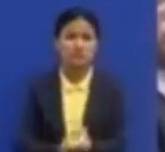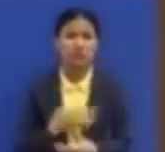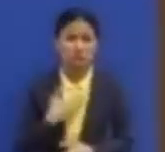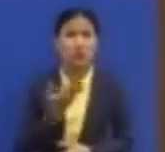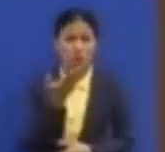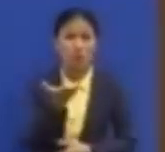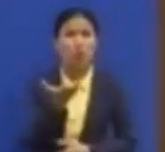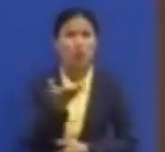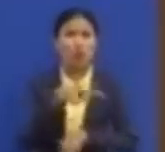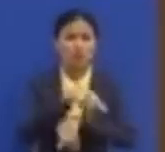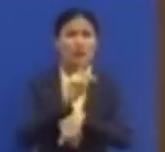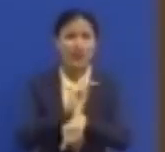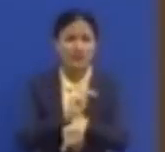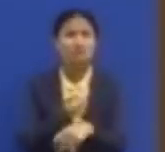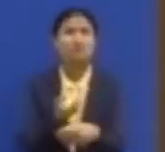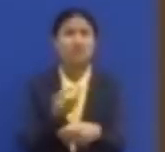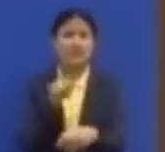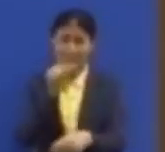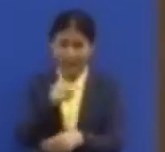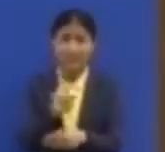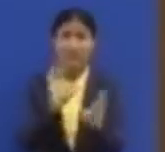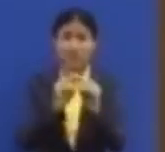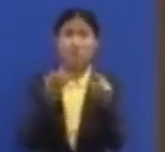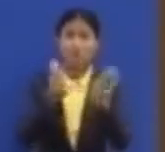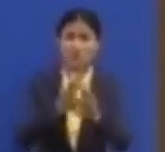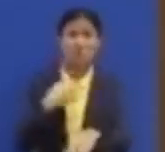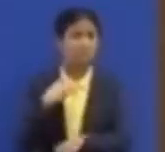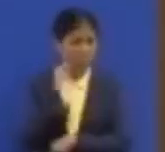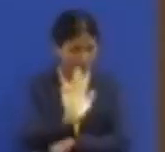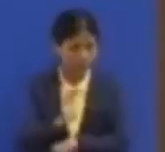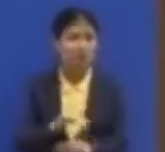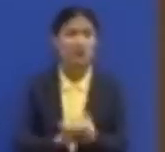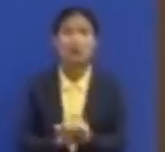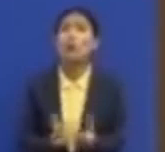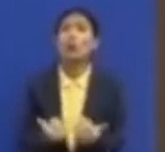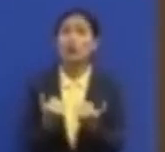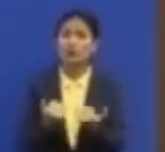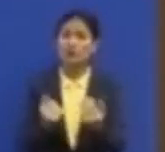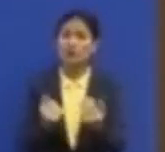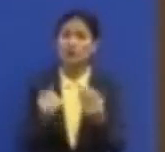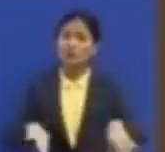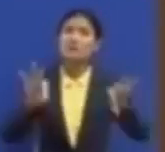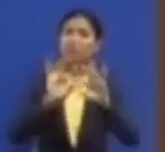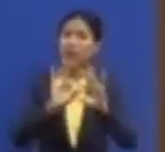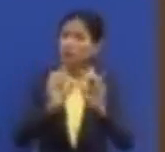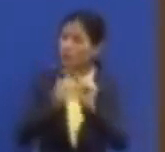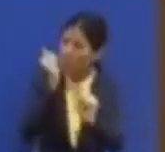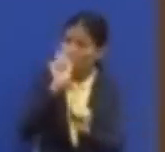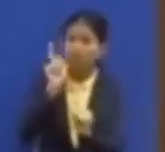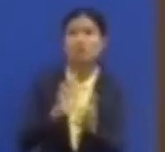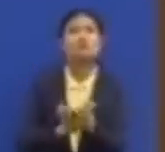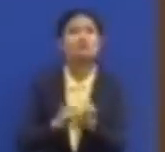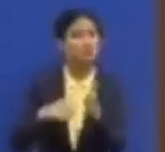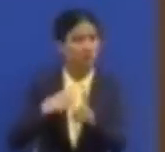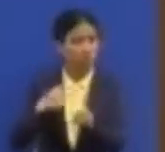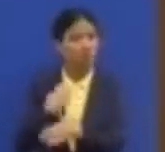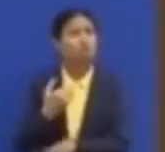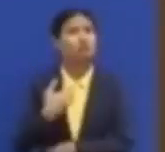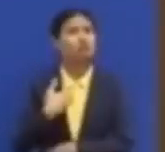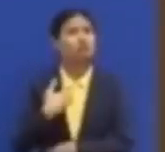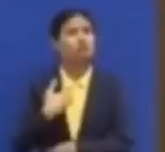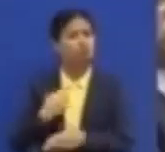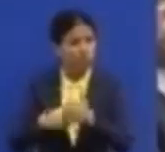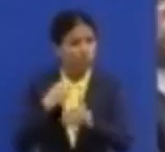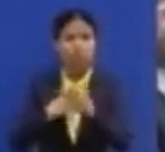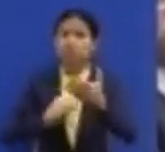ดีที่สุดวันนี้คือแสดงเหตุผลซะถ้าเหตุผลท่านดีไม่แน่นะครับพวกผมยกมือเลย